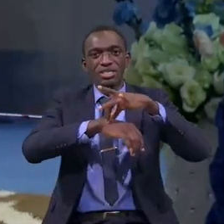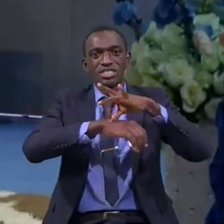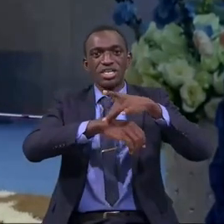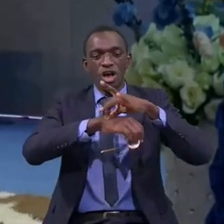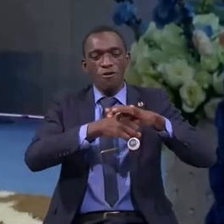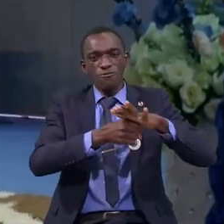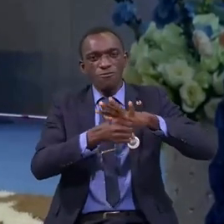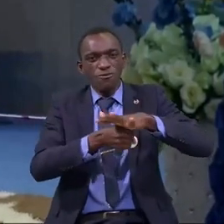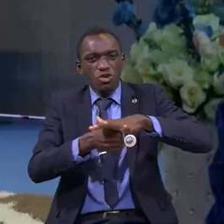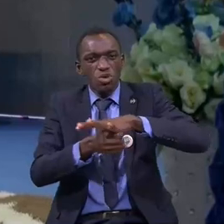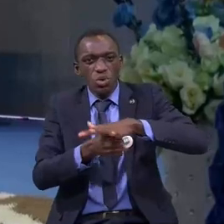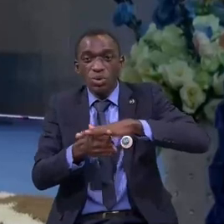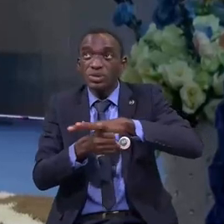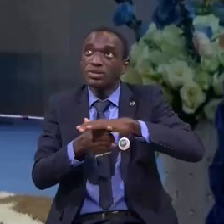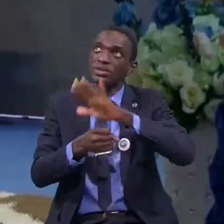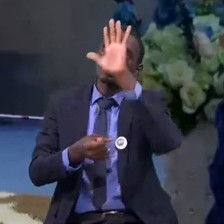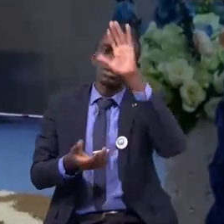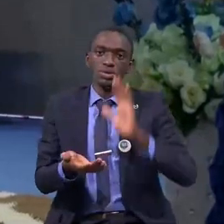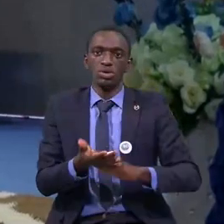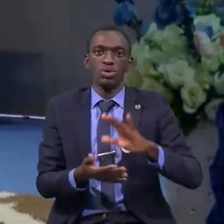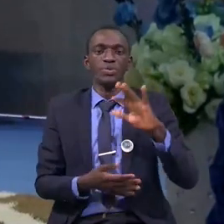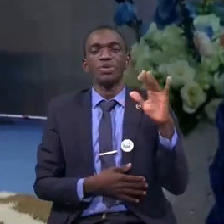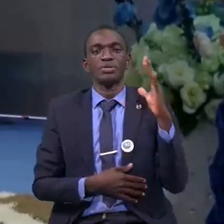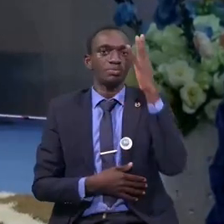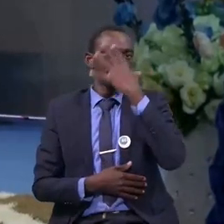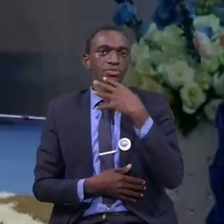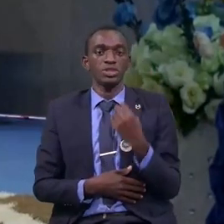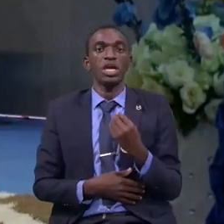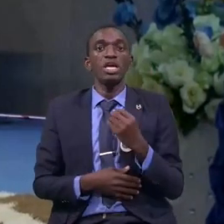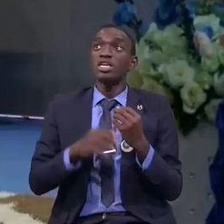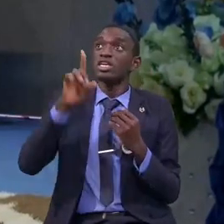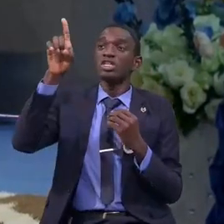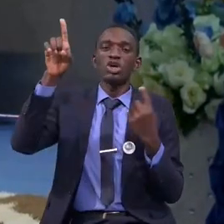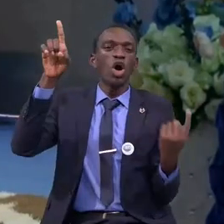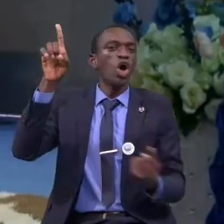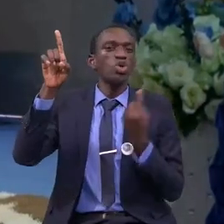Toute la terre est pleine de sa gloire. Il est toujours saint.